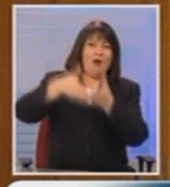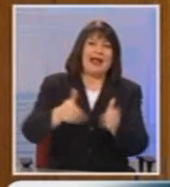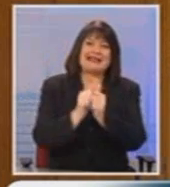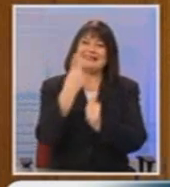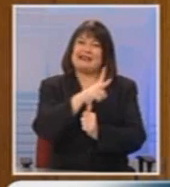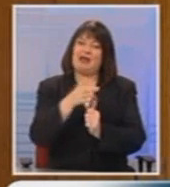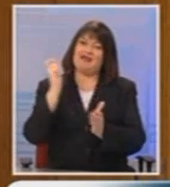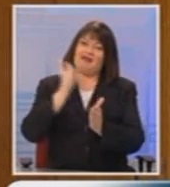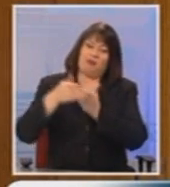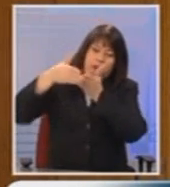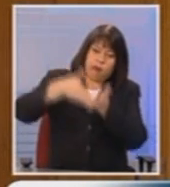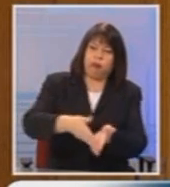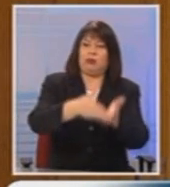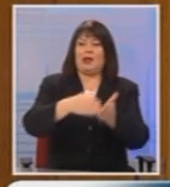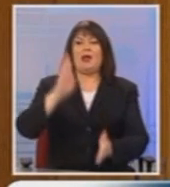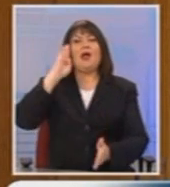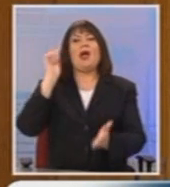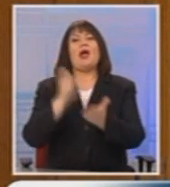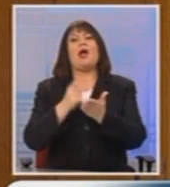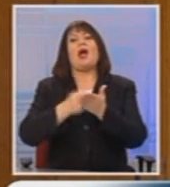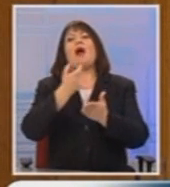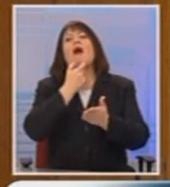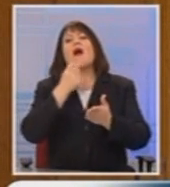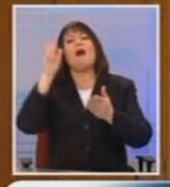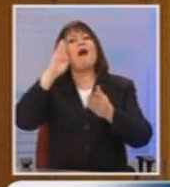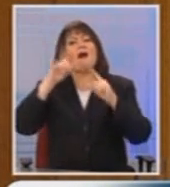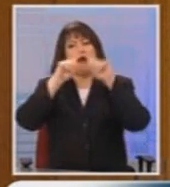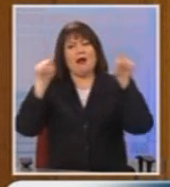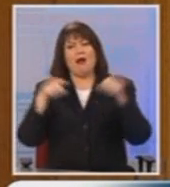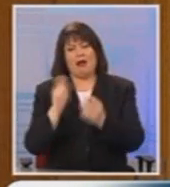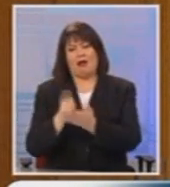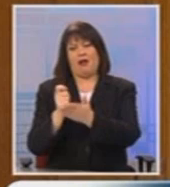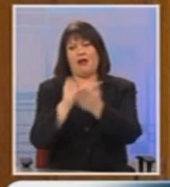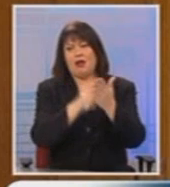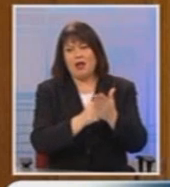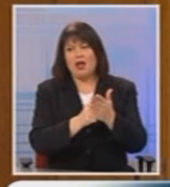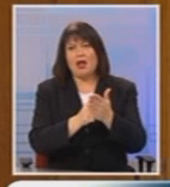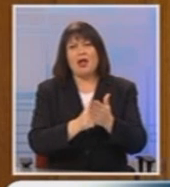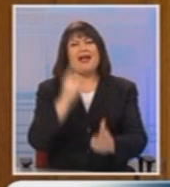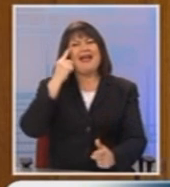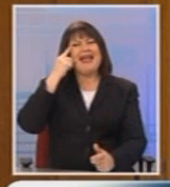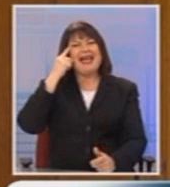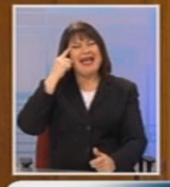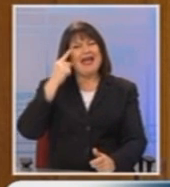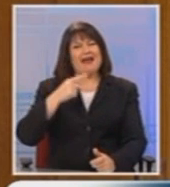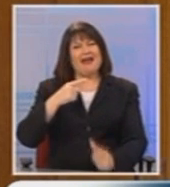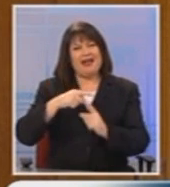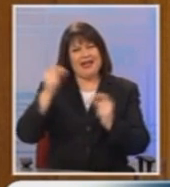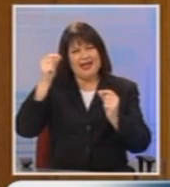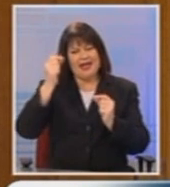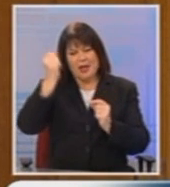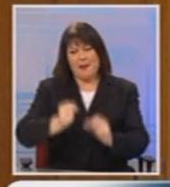εγώ αγόραζα αμερικανικά και βρετανικά ομόλογα. Τα πούλησα όταν ρίξανε τη βόμβα στη Χεροσίμα και